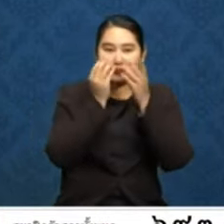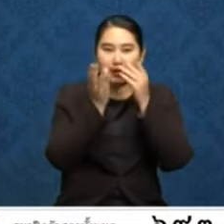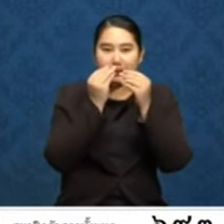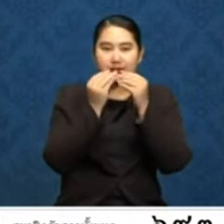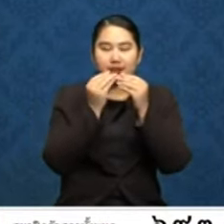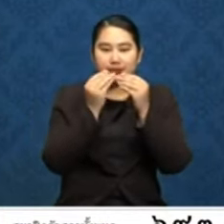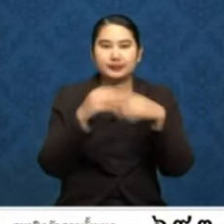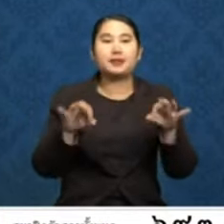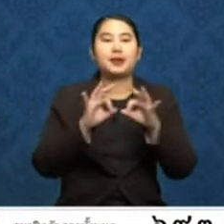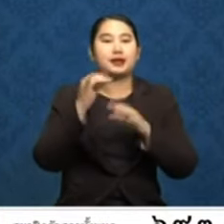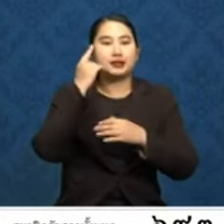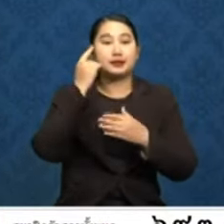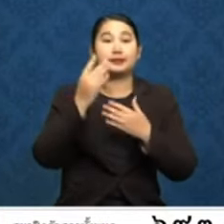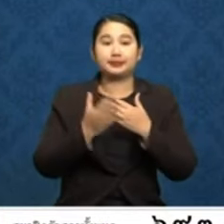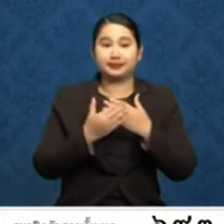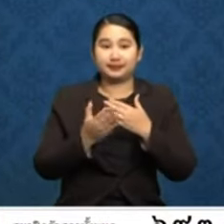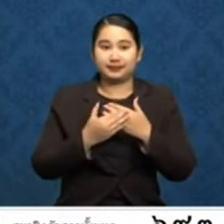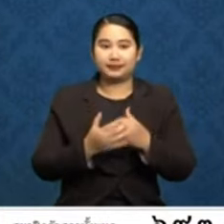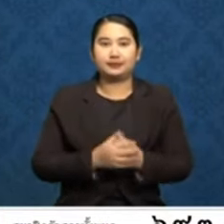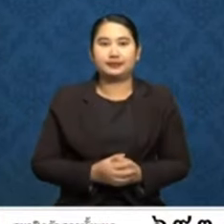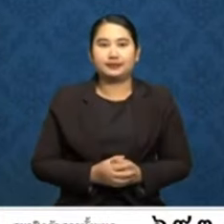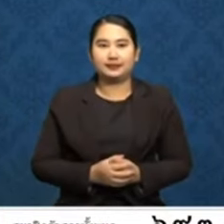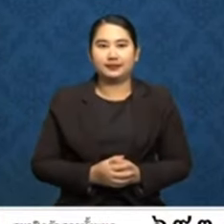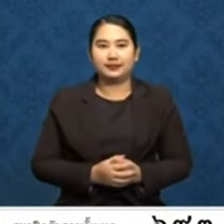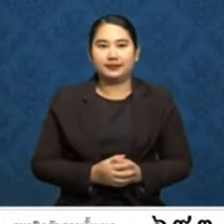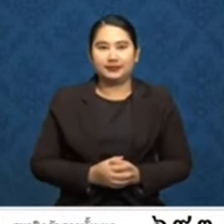างความตระหนัก